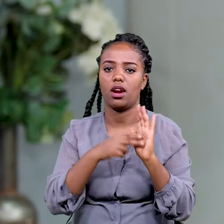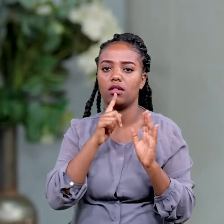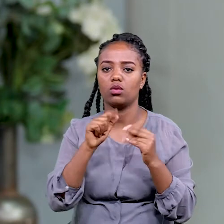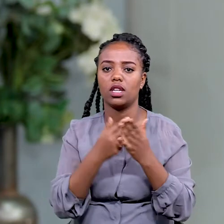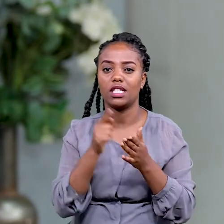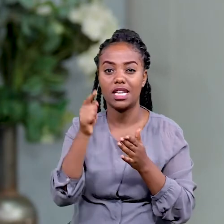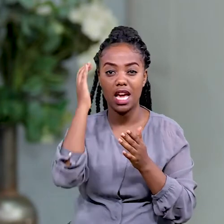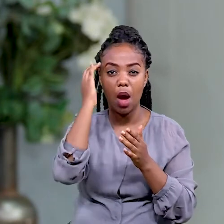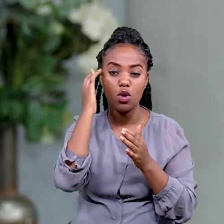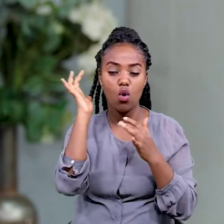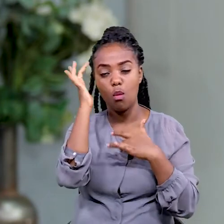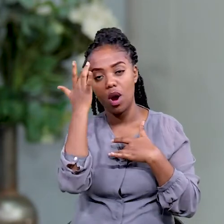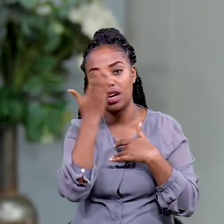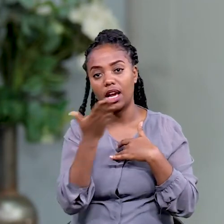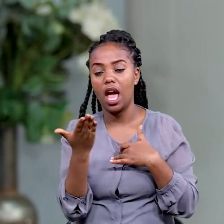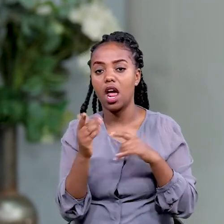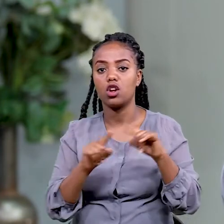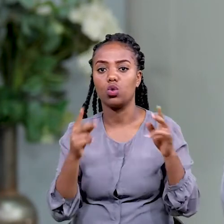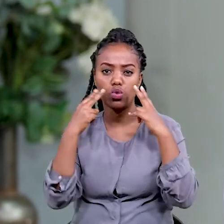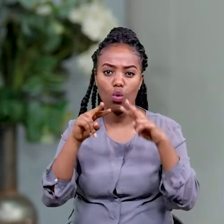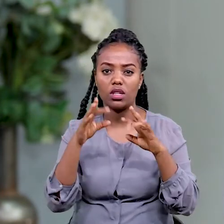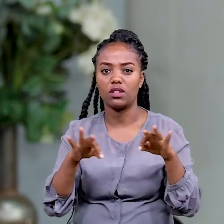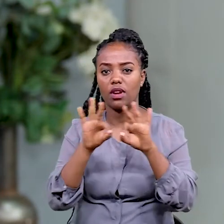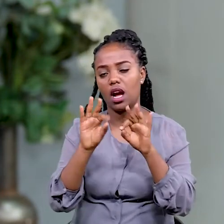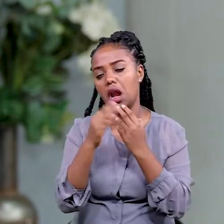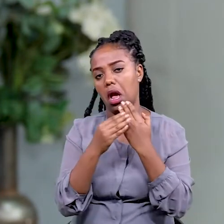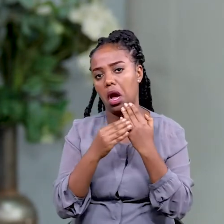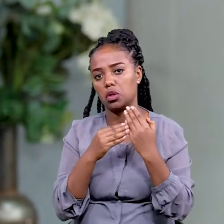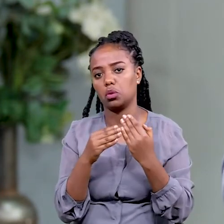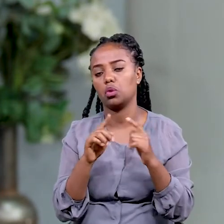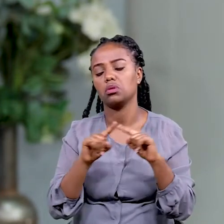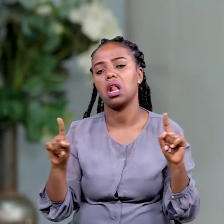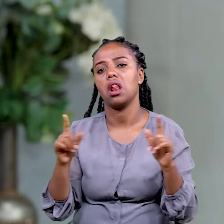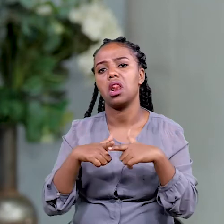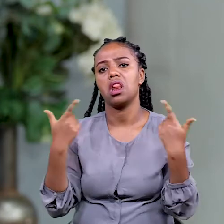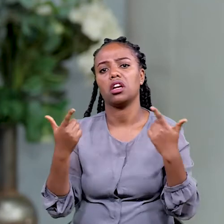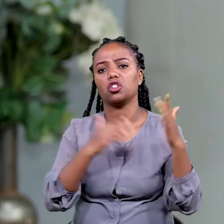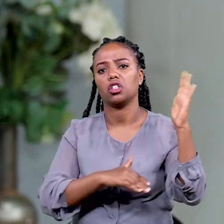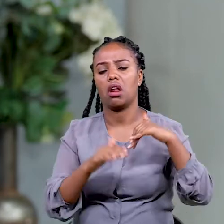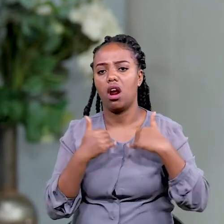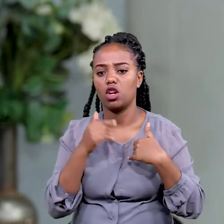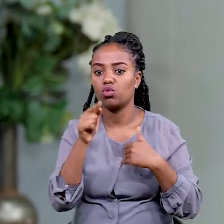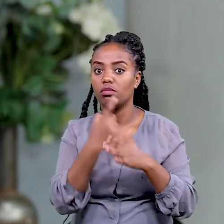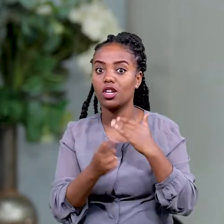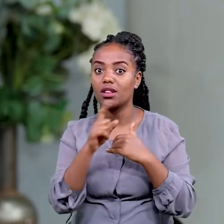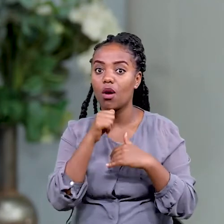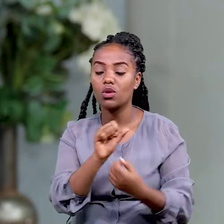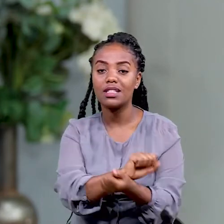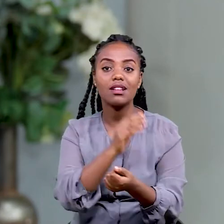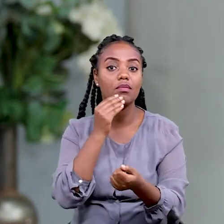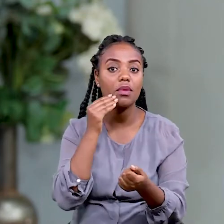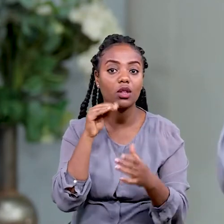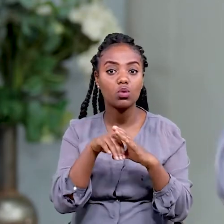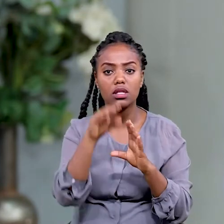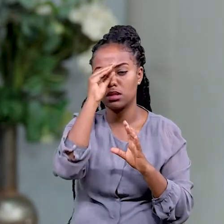ይሄ የአእምሮ ህሙማን ነገር የተለየ ትኩረት ያስፈልጋል። አያያዛቸው ላይ ትልቅ ክፍተት አለ። እነሱ ብቻ አይደሉም። ምናልባት ማረሚያ ቤት